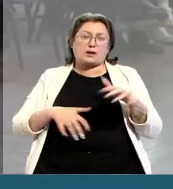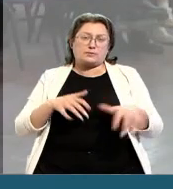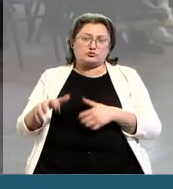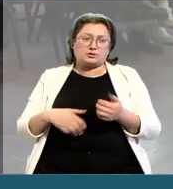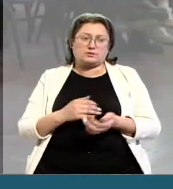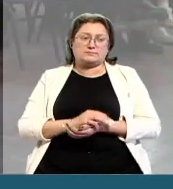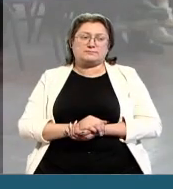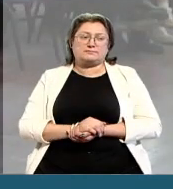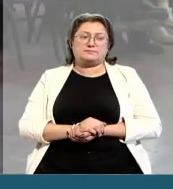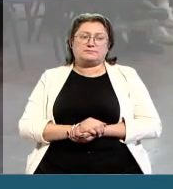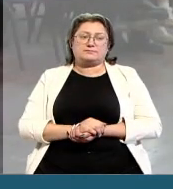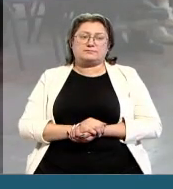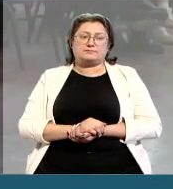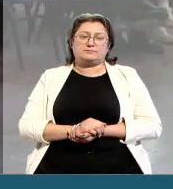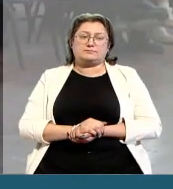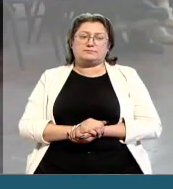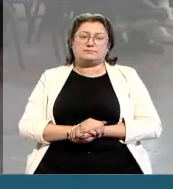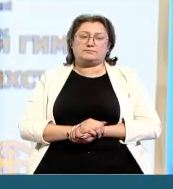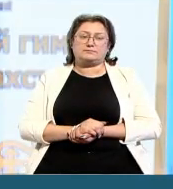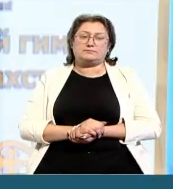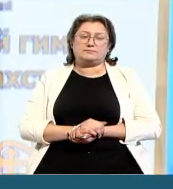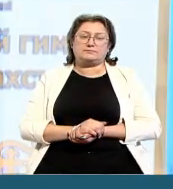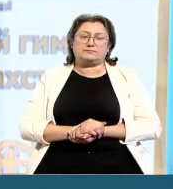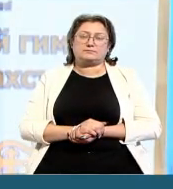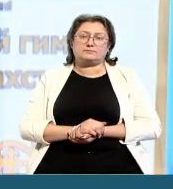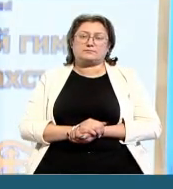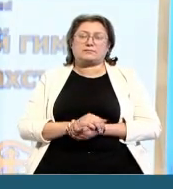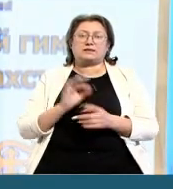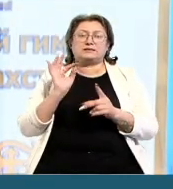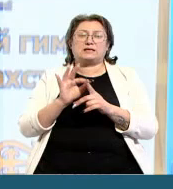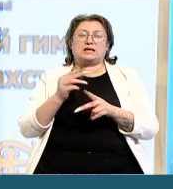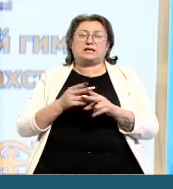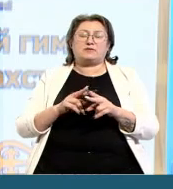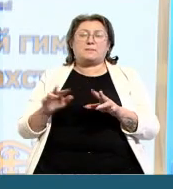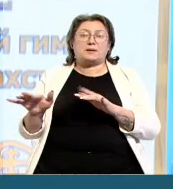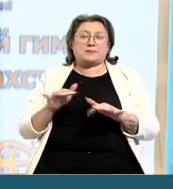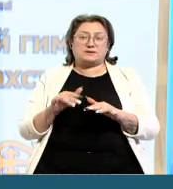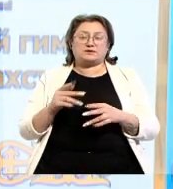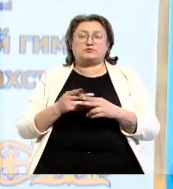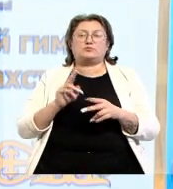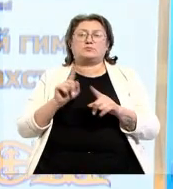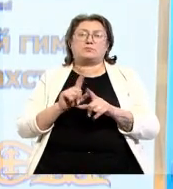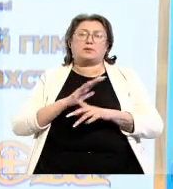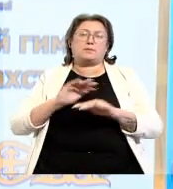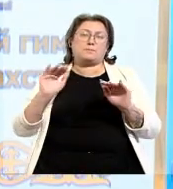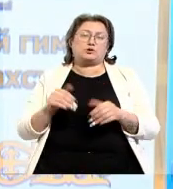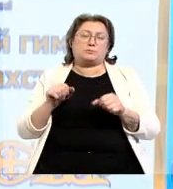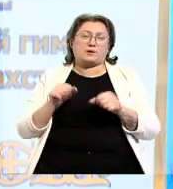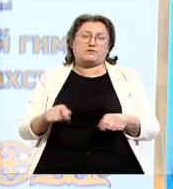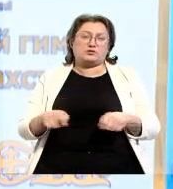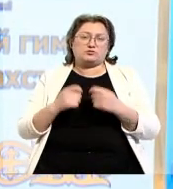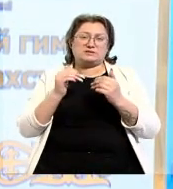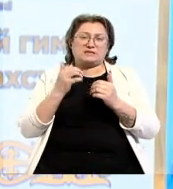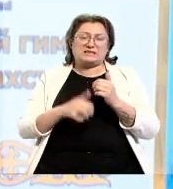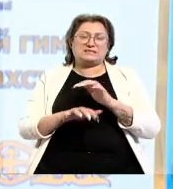кері әсер ететінін де өз сөздеріне тиек етті. Целью данного мероприятия является профилактика правонарушений среди несовершеннолетних. Бұл